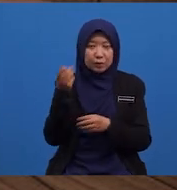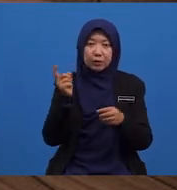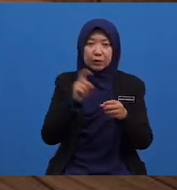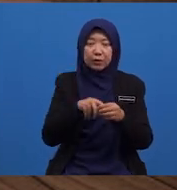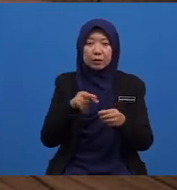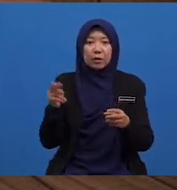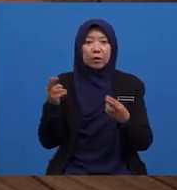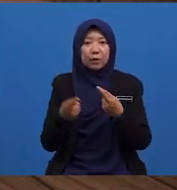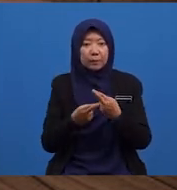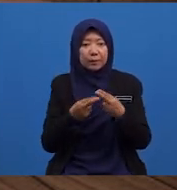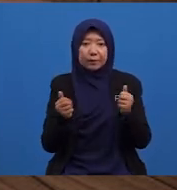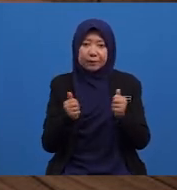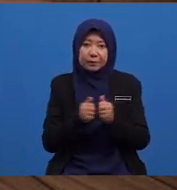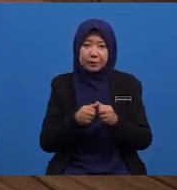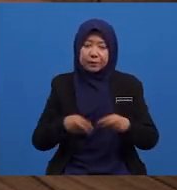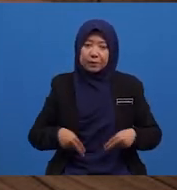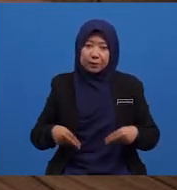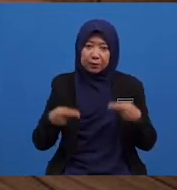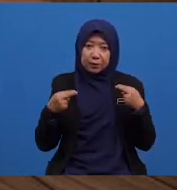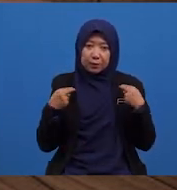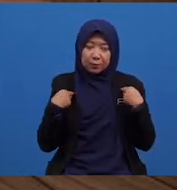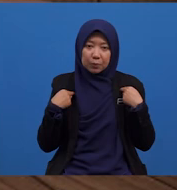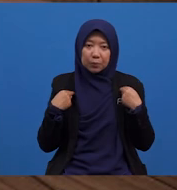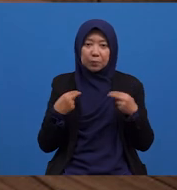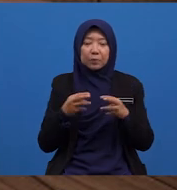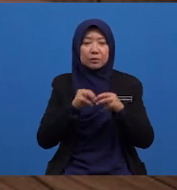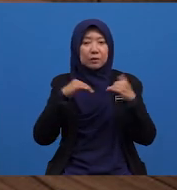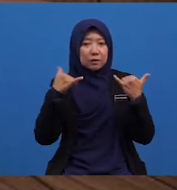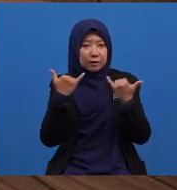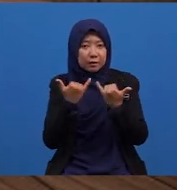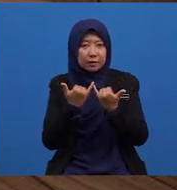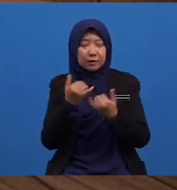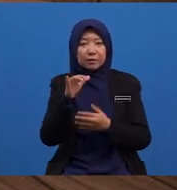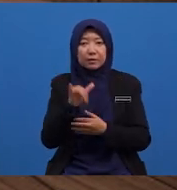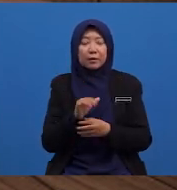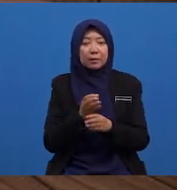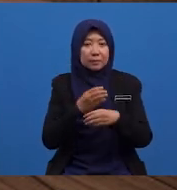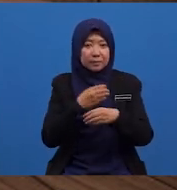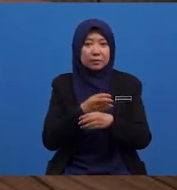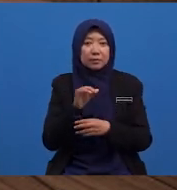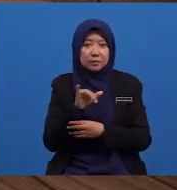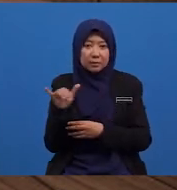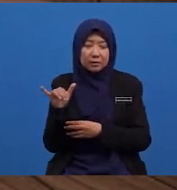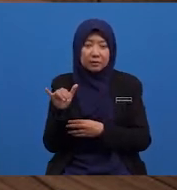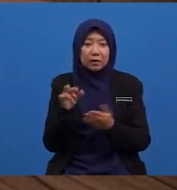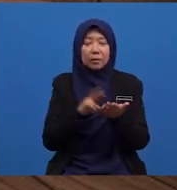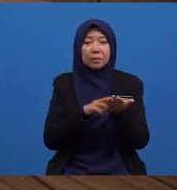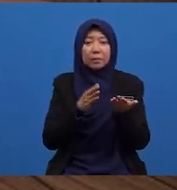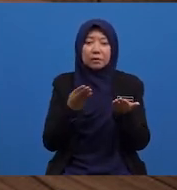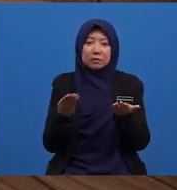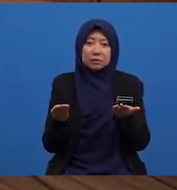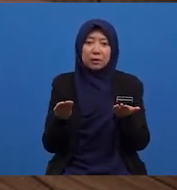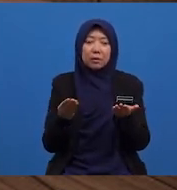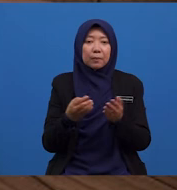yang rapat dengan kehidupan dan pemikiran masyarakat yang menciptanya. peribahasa Melayu yang